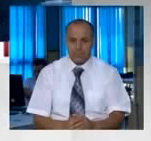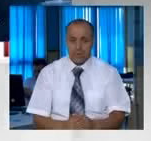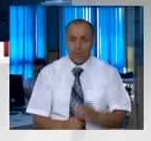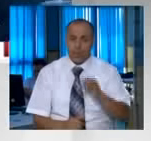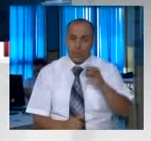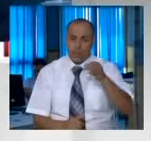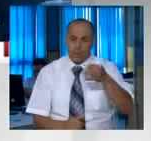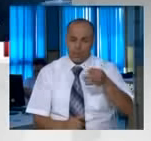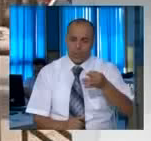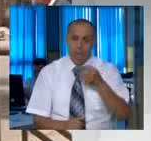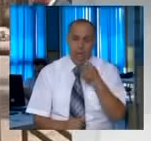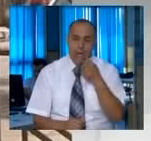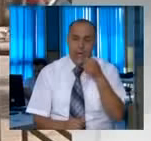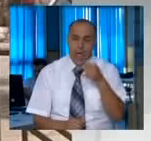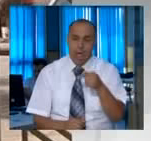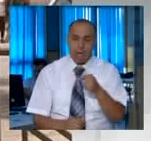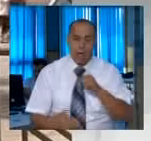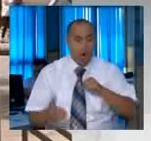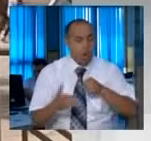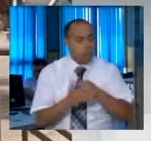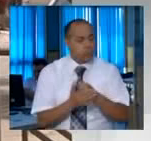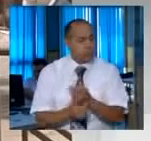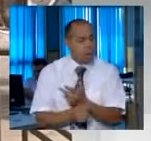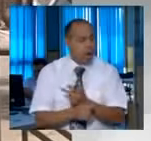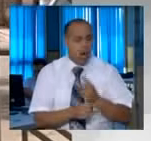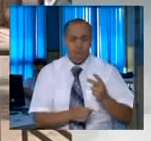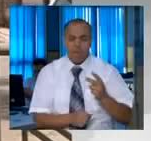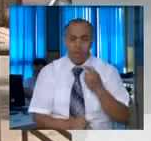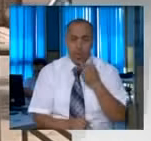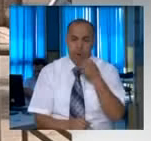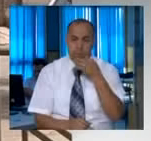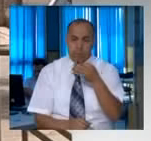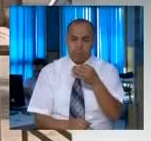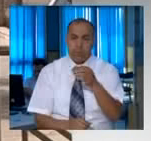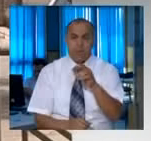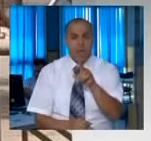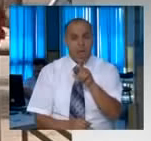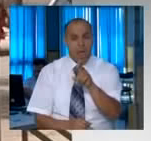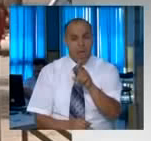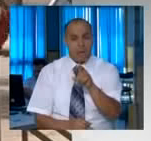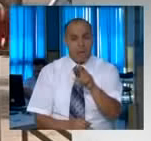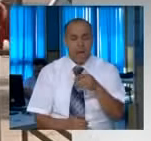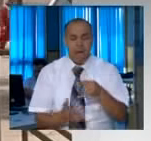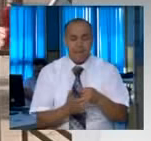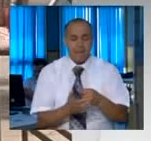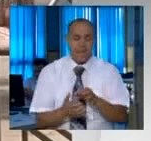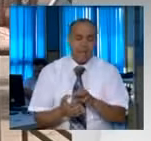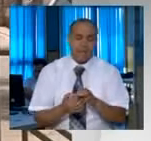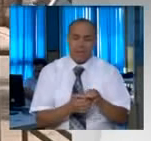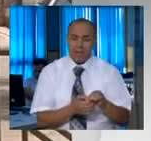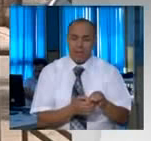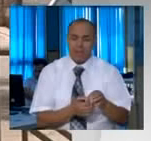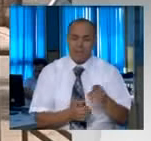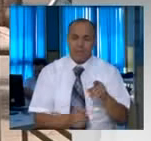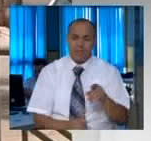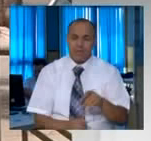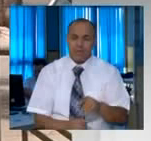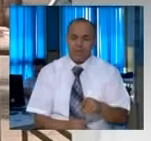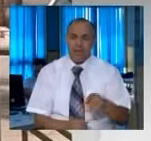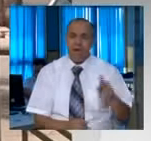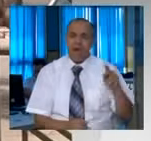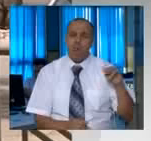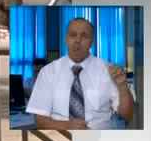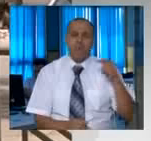نعم ليلى، هو حادث كارثي بكل ما للكلمة من معنى بمنطقة خمودة